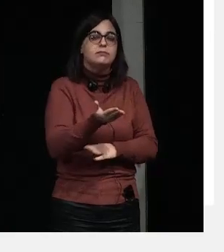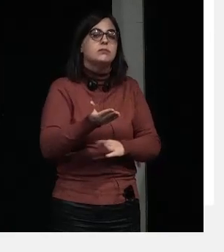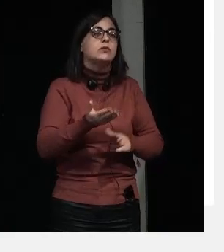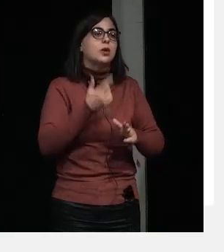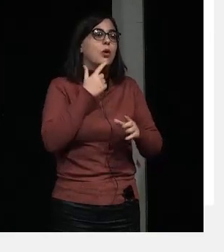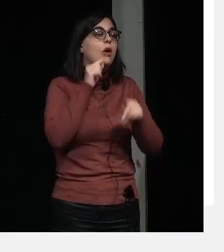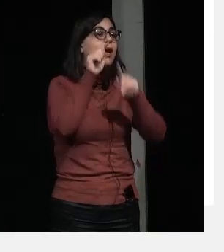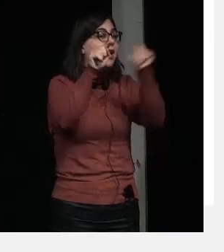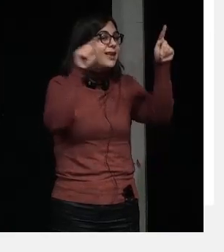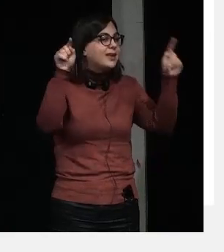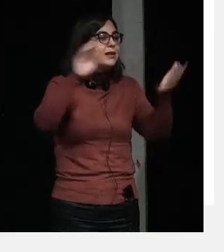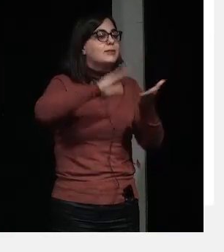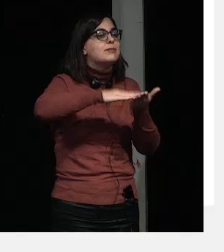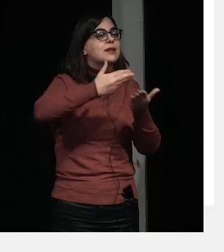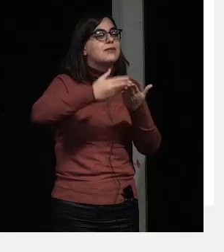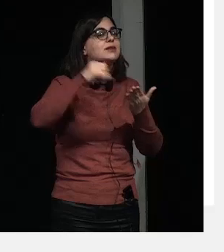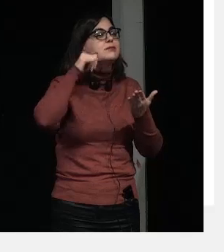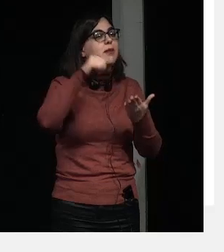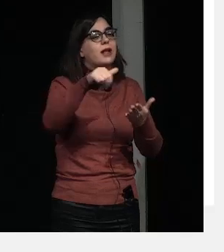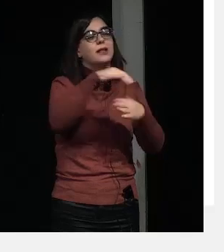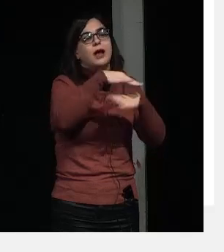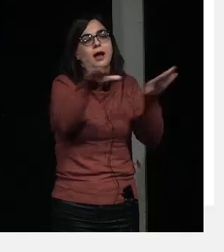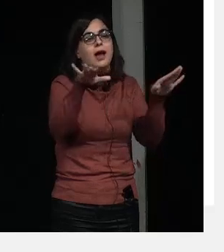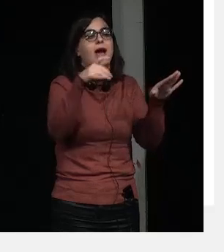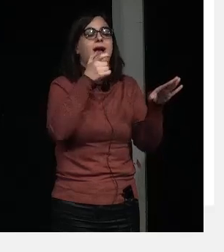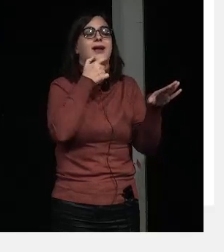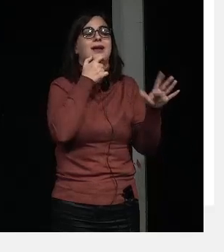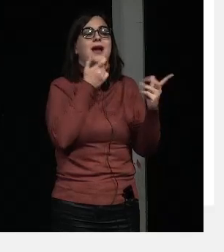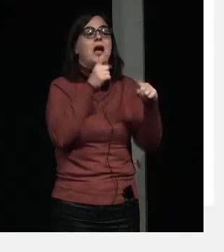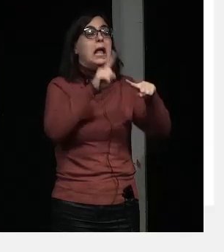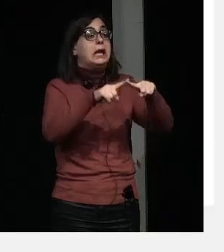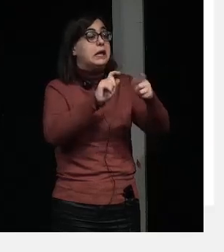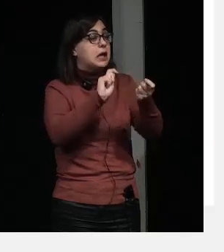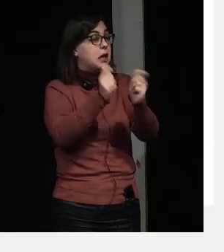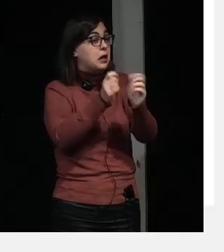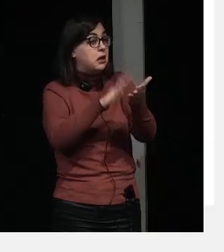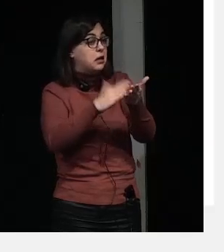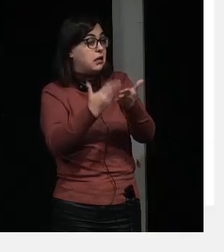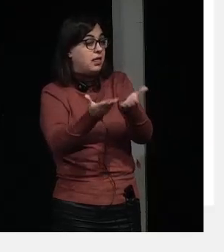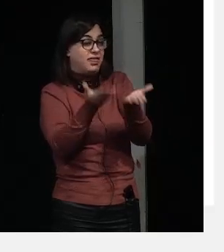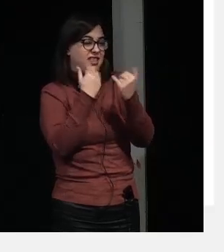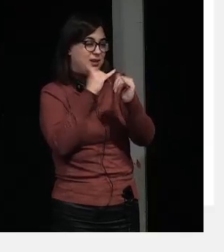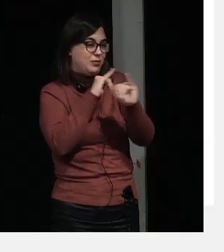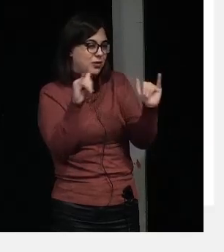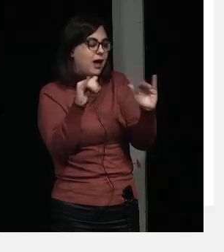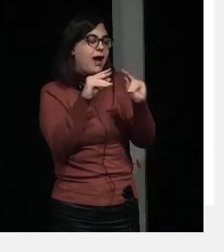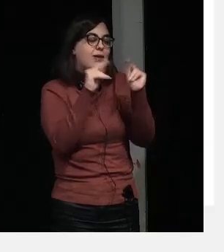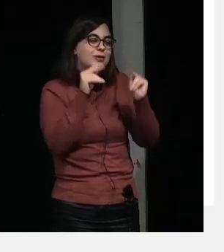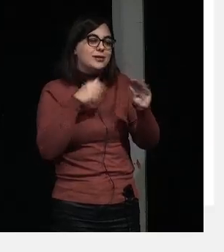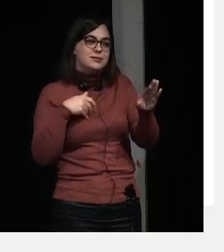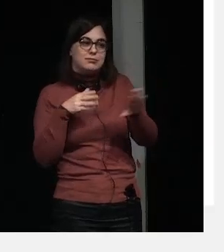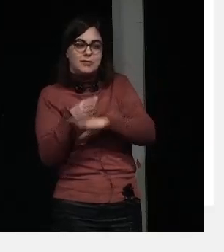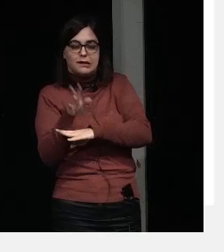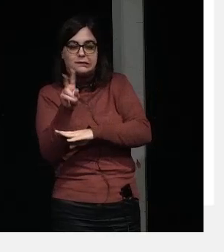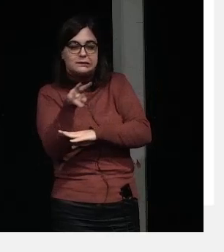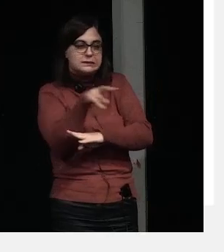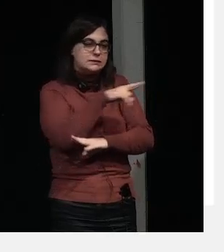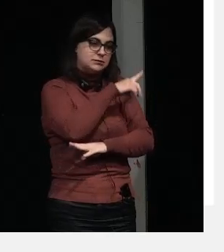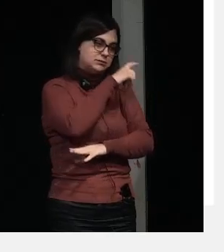μετάφραση μόνο στα αγγλικά για τους ξένους ανθρώπους, οπότε δεν υπάρχει στα ελληνικά. Και εγώ δυσκολεύομαι να επισκεφτώ τα μουσεία